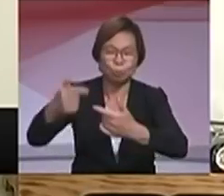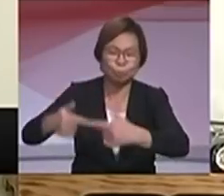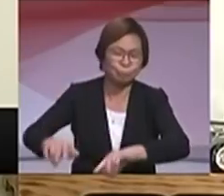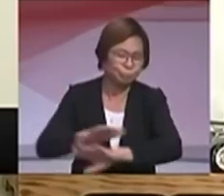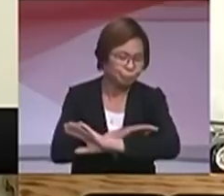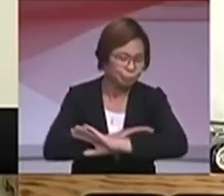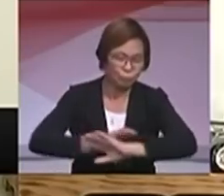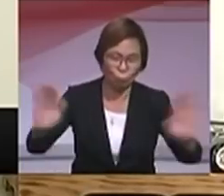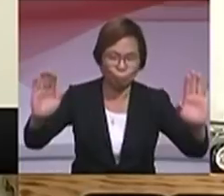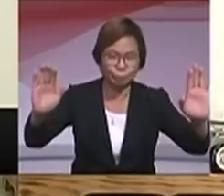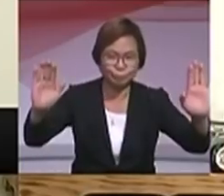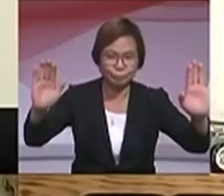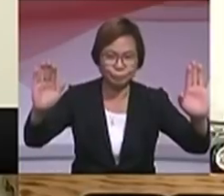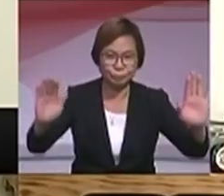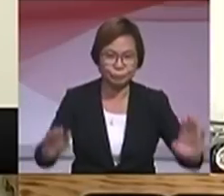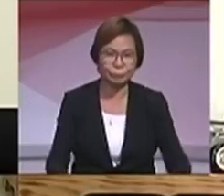sama sekali.